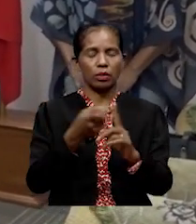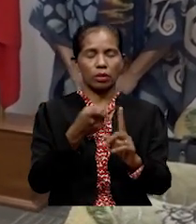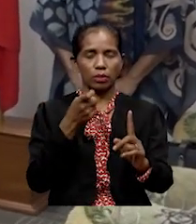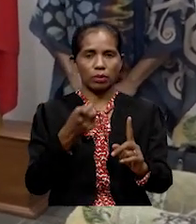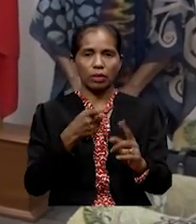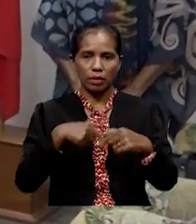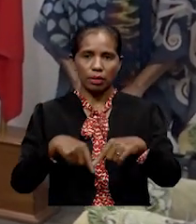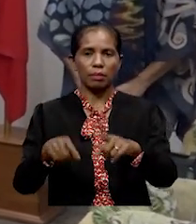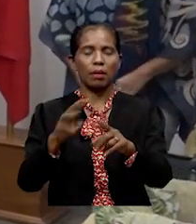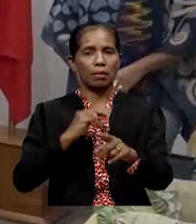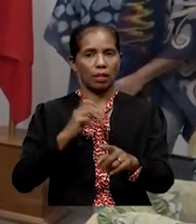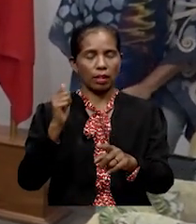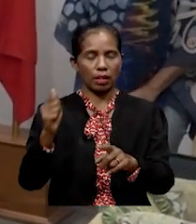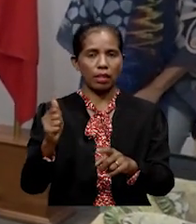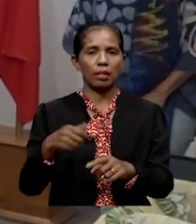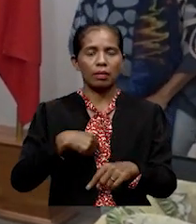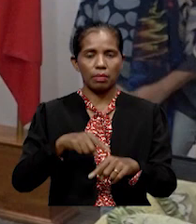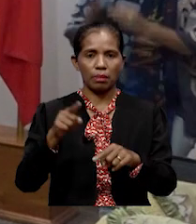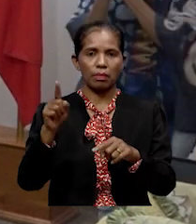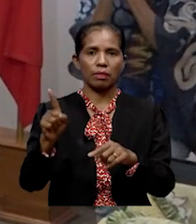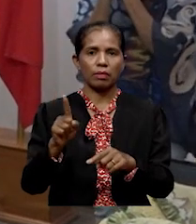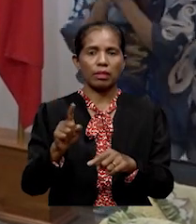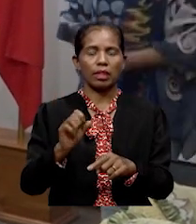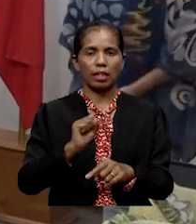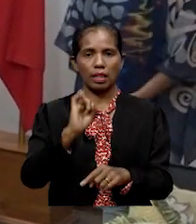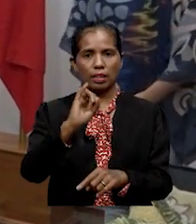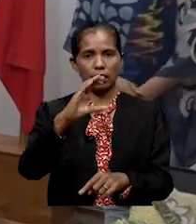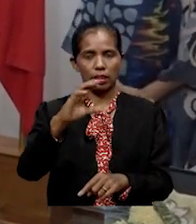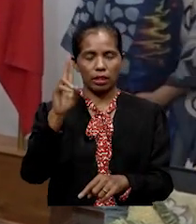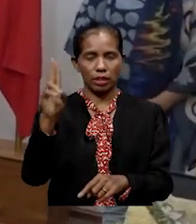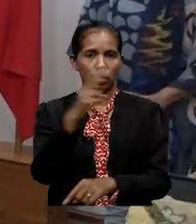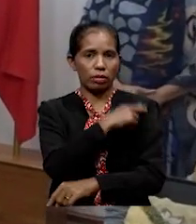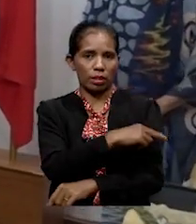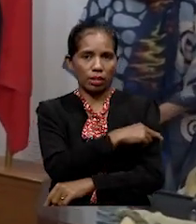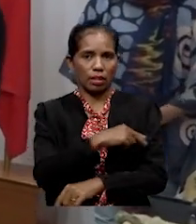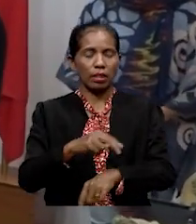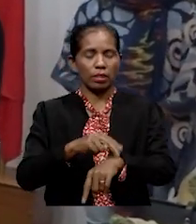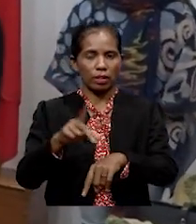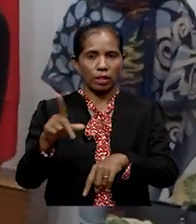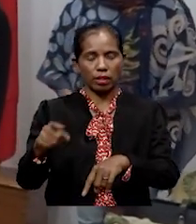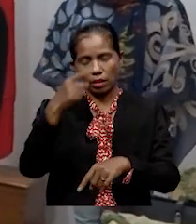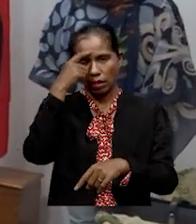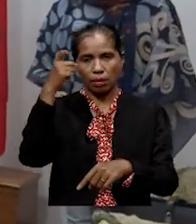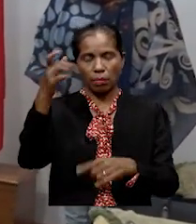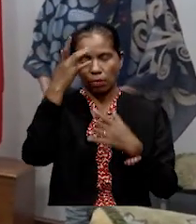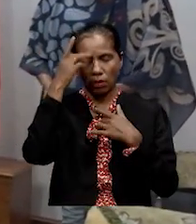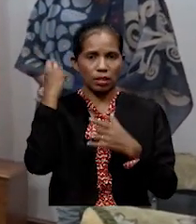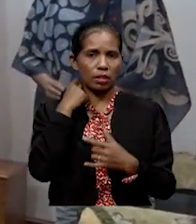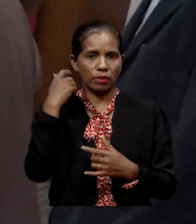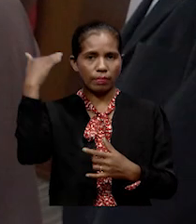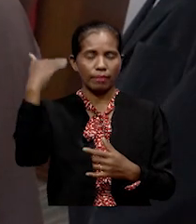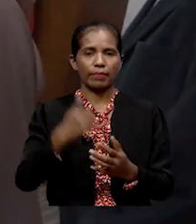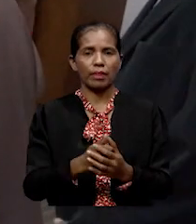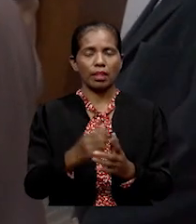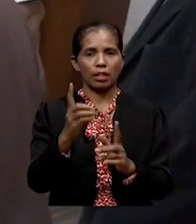bahalo tratamento saúde, ia Intensive Care Unit, ICU, Hospital Nasional Guido Valdares, tambah sofre moras tensaung as. Ia lorong ronu